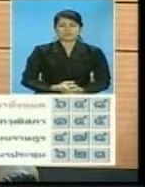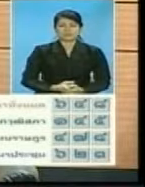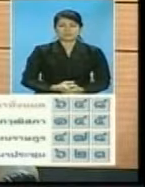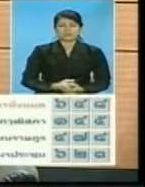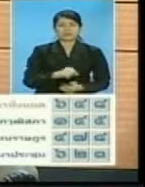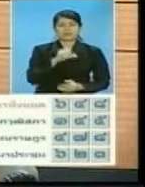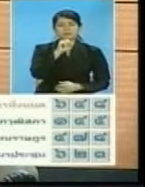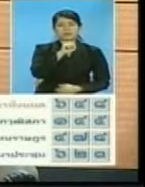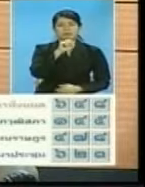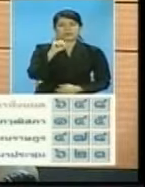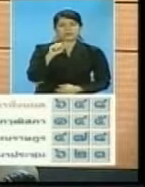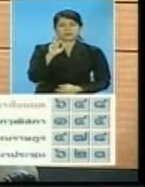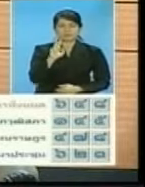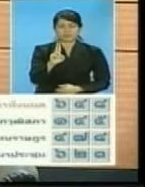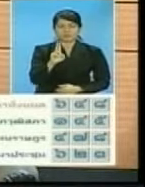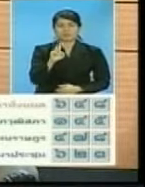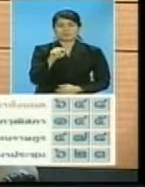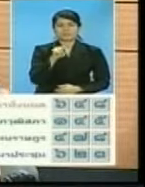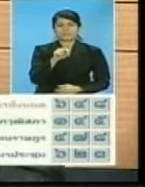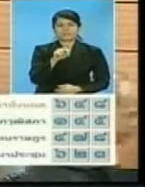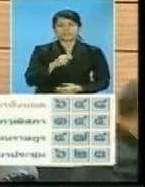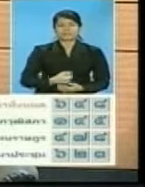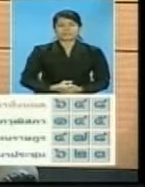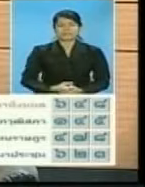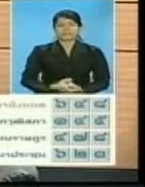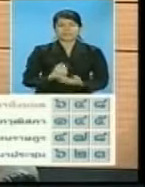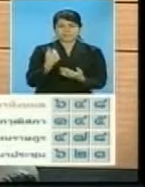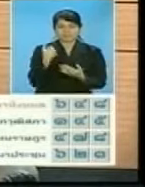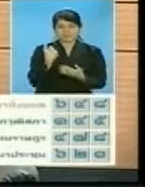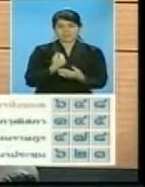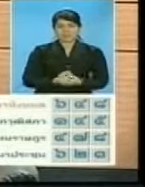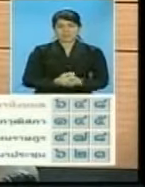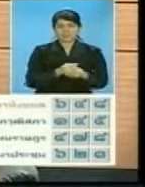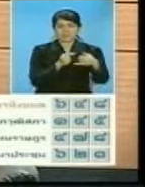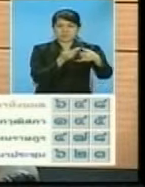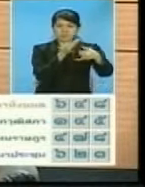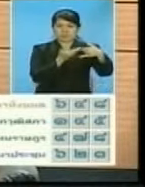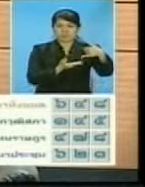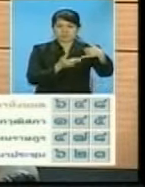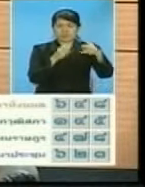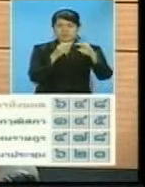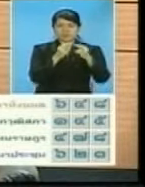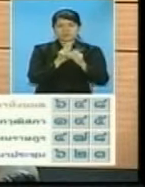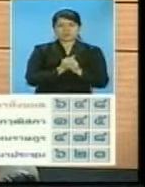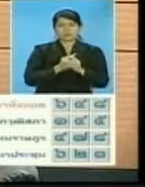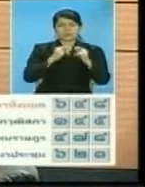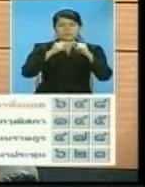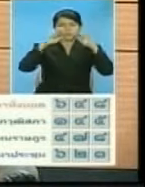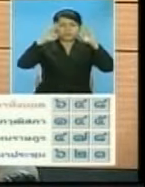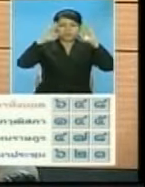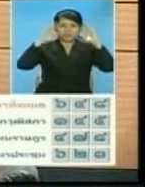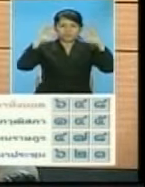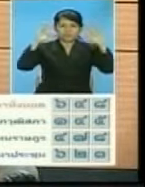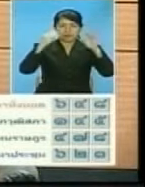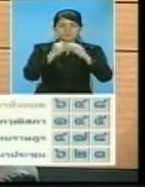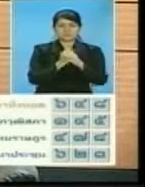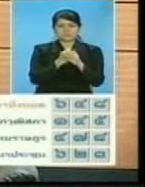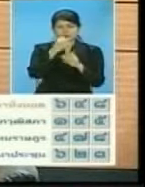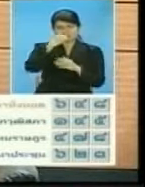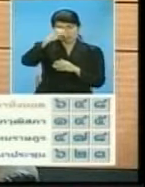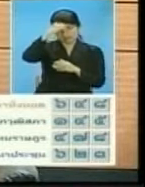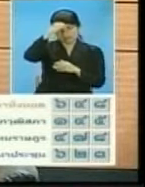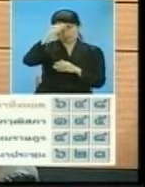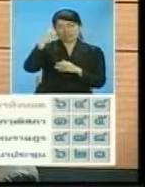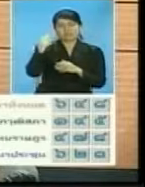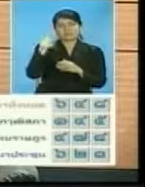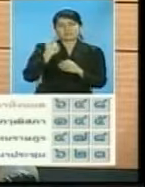สสร.นั้นควรที่จะมีวุฒิภาวะควรจะมีวุฒิการศึกษา